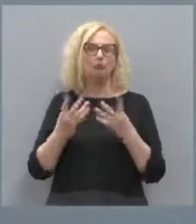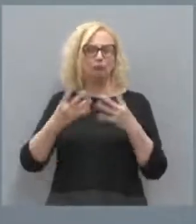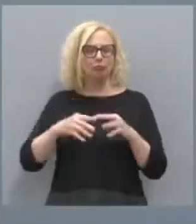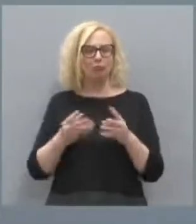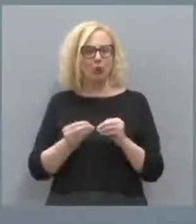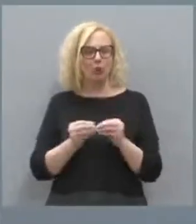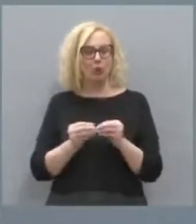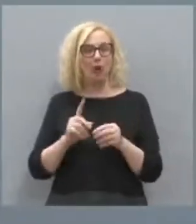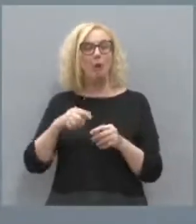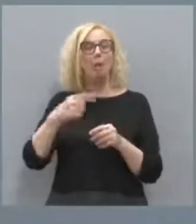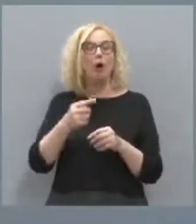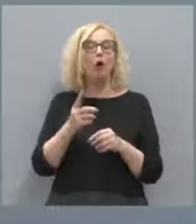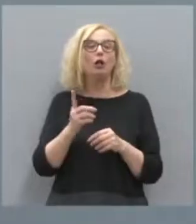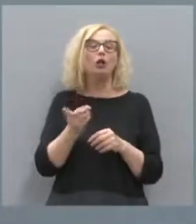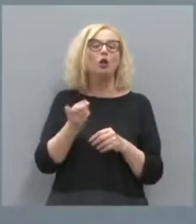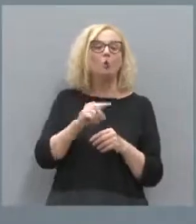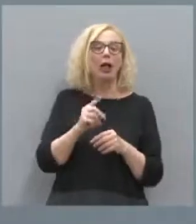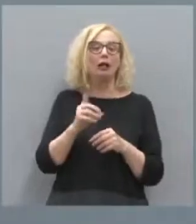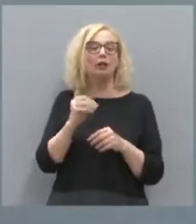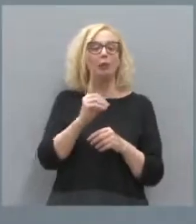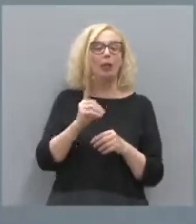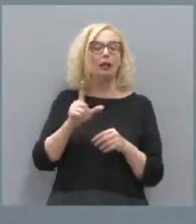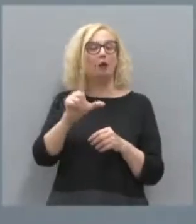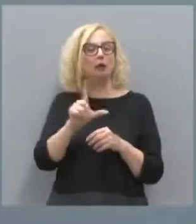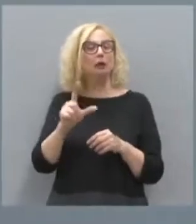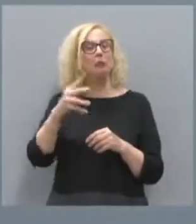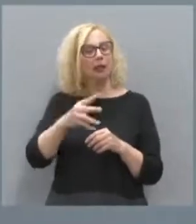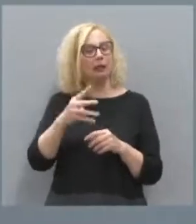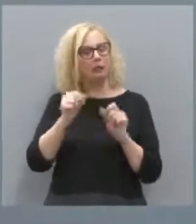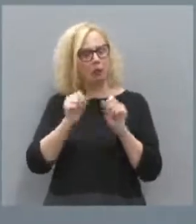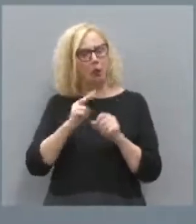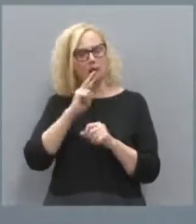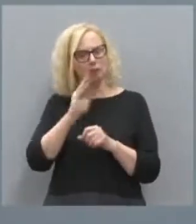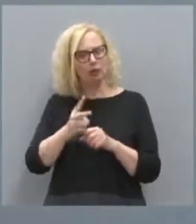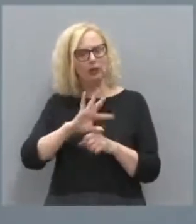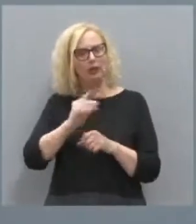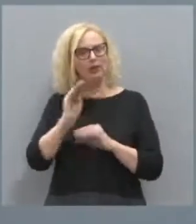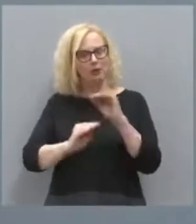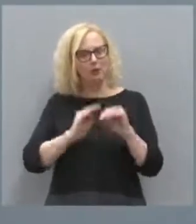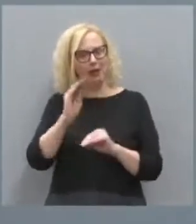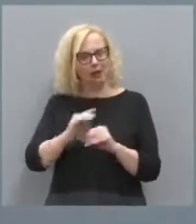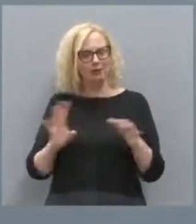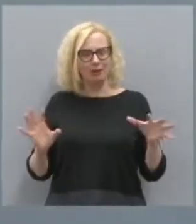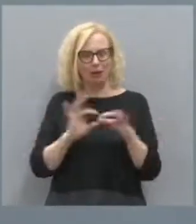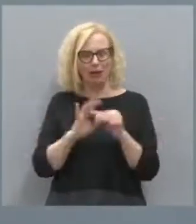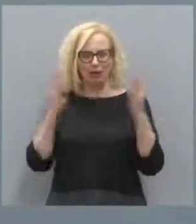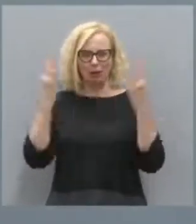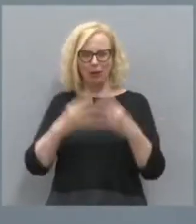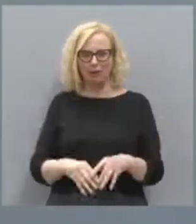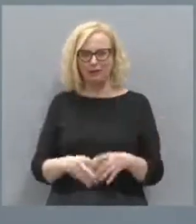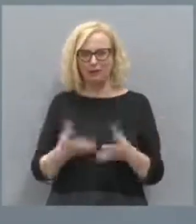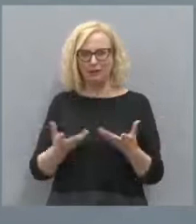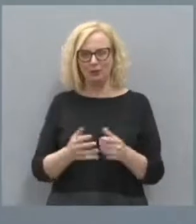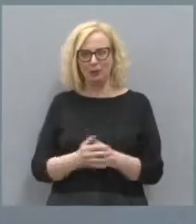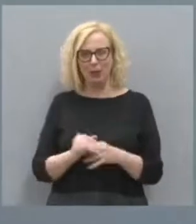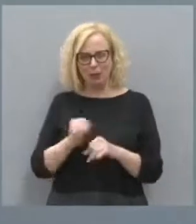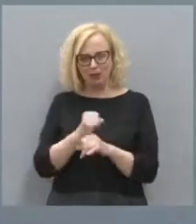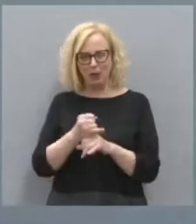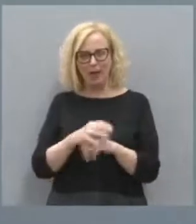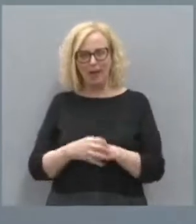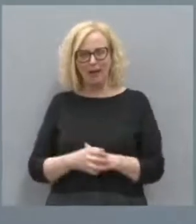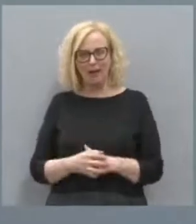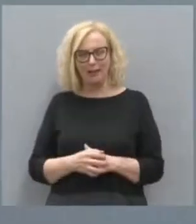domenica lunedì martedì risponderemo alle domande anche diciamo più organizzative e minimali perché altrimenti